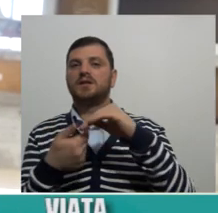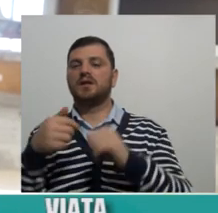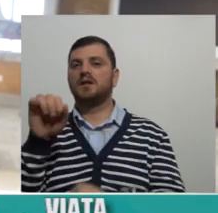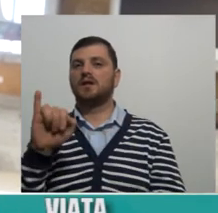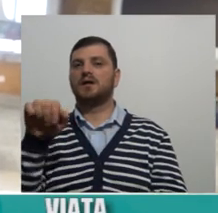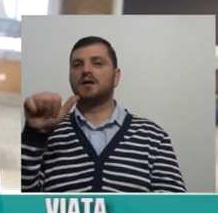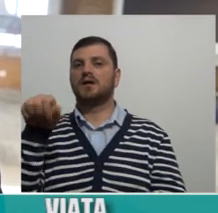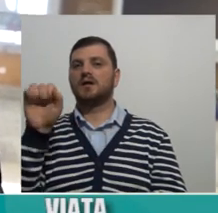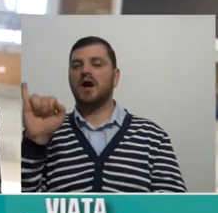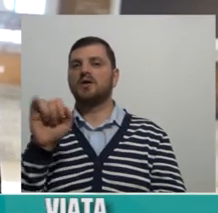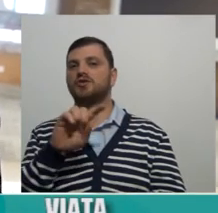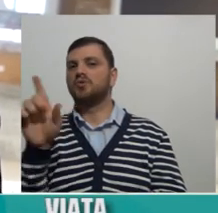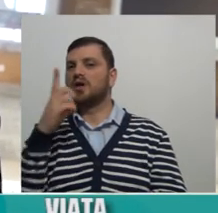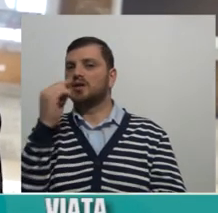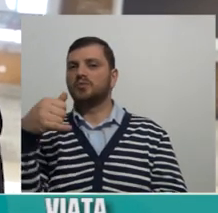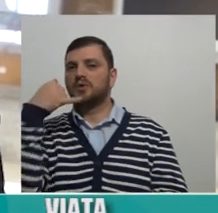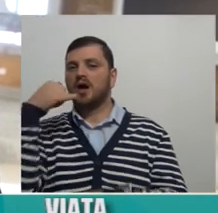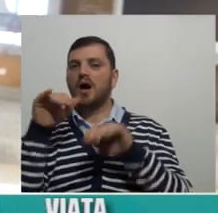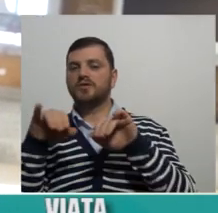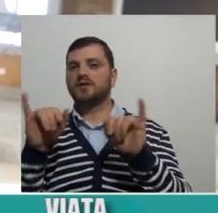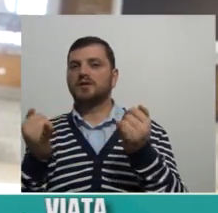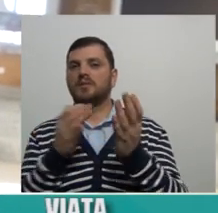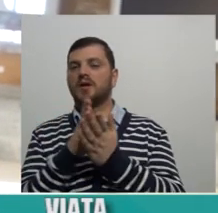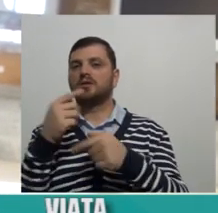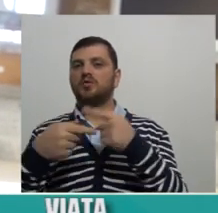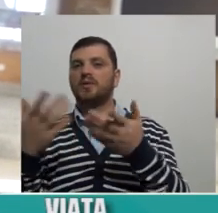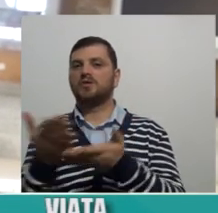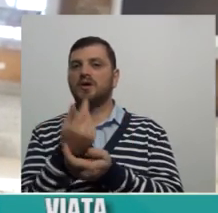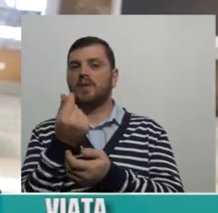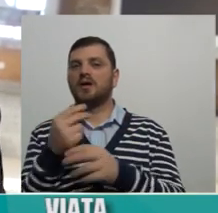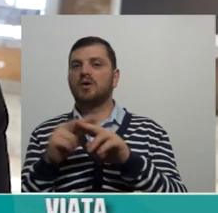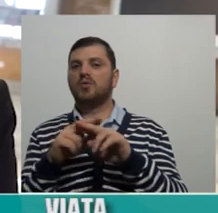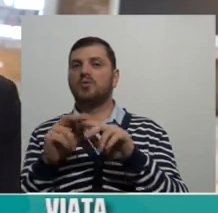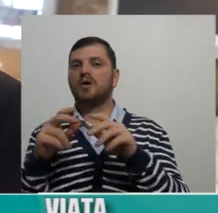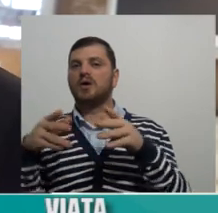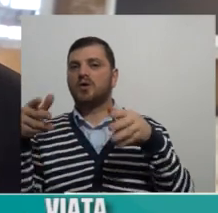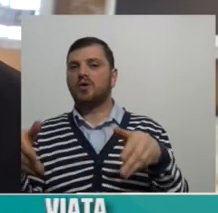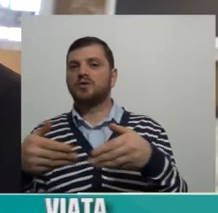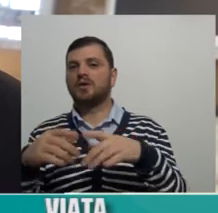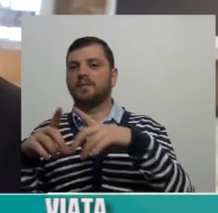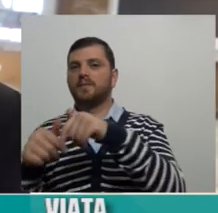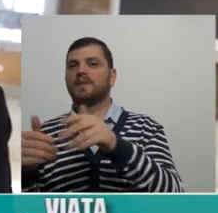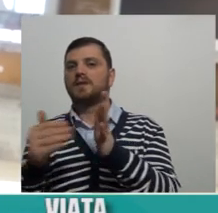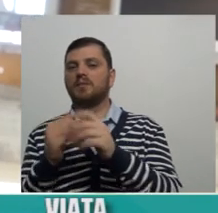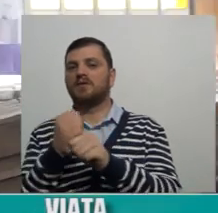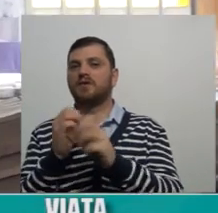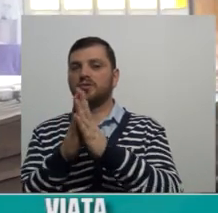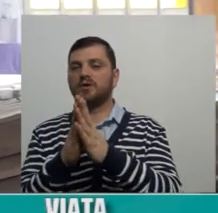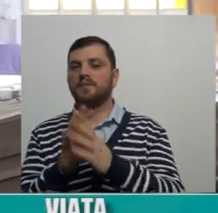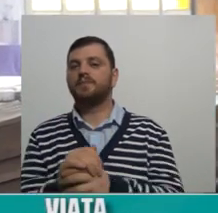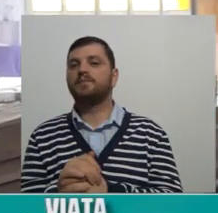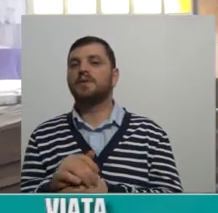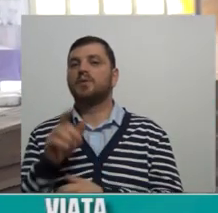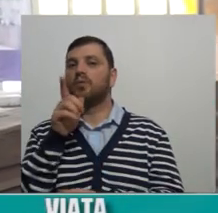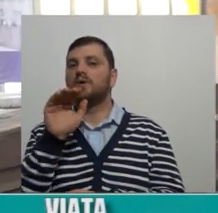Iași, nu prea mai răspunde la telefon, așa se întâmplă mereu. După ce ți-ai banii, cum ești cu containere îngropate, deci trebuie să te rogi de ei.